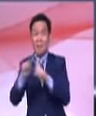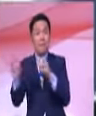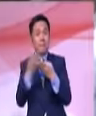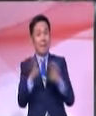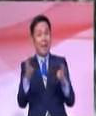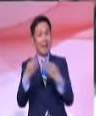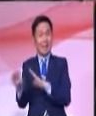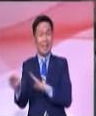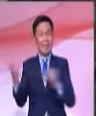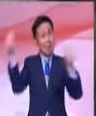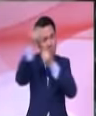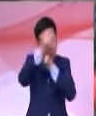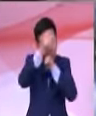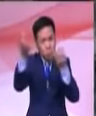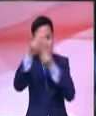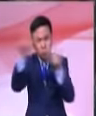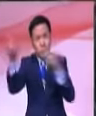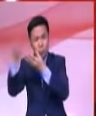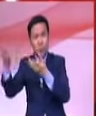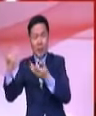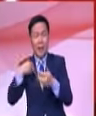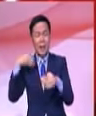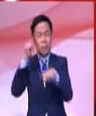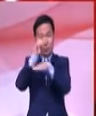kepada masyarakat di Sibu.